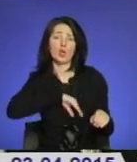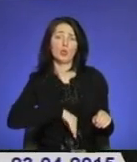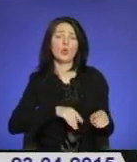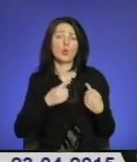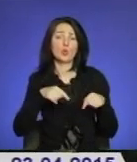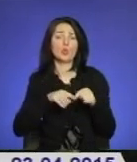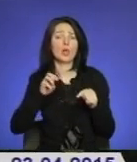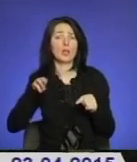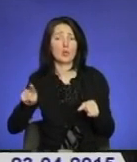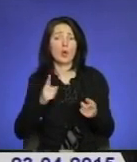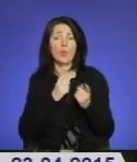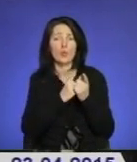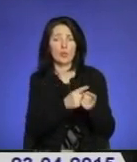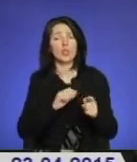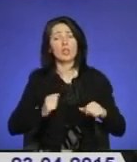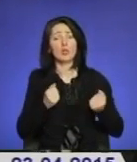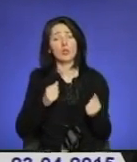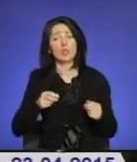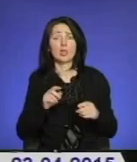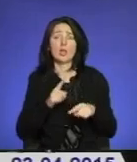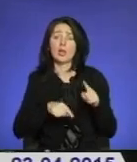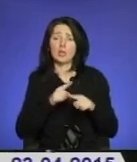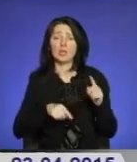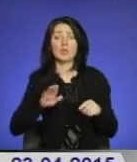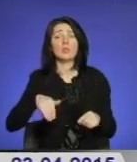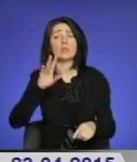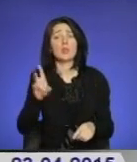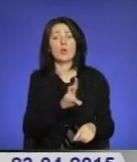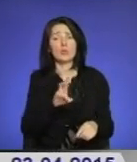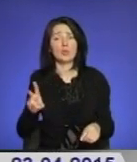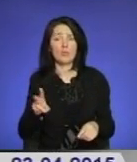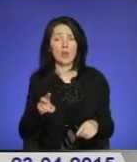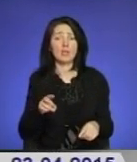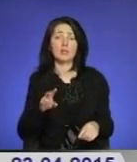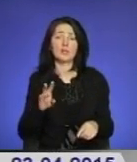та рідні. Після благословення священників хлопці вирушили у далеку дорогу.